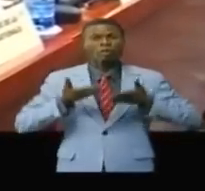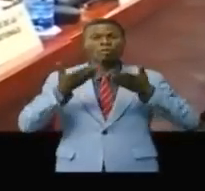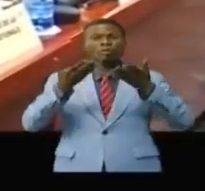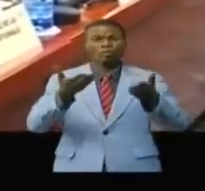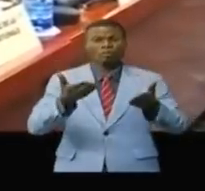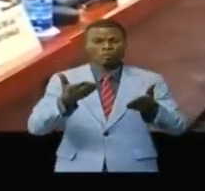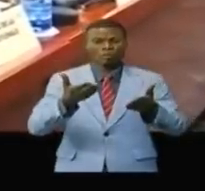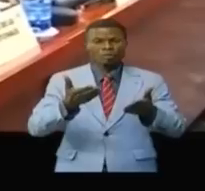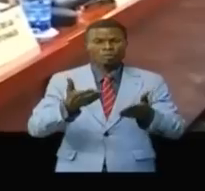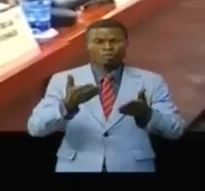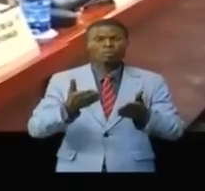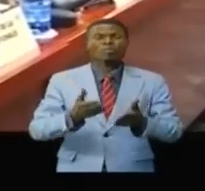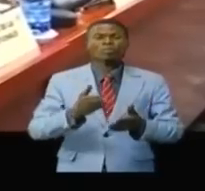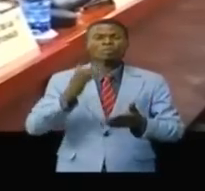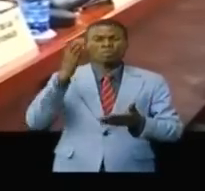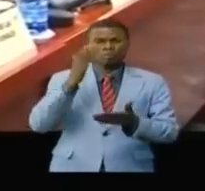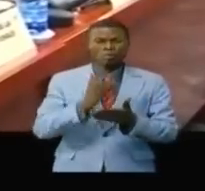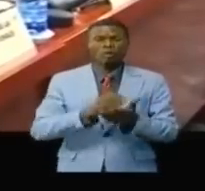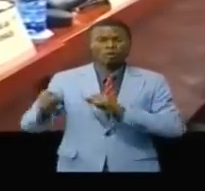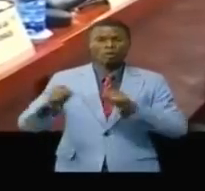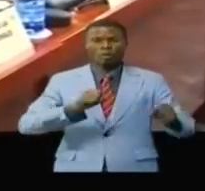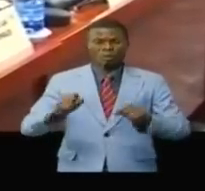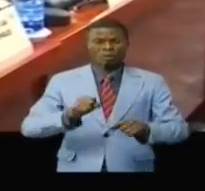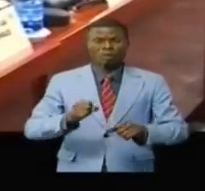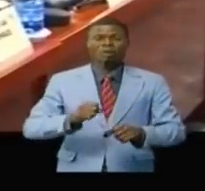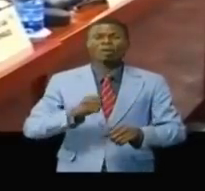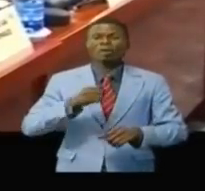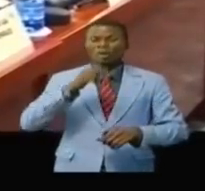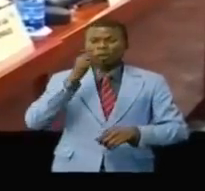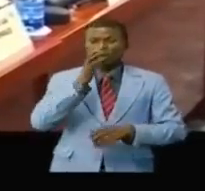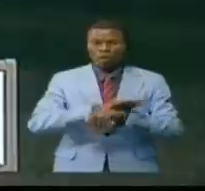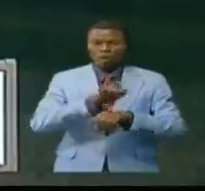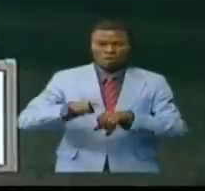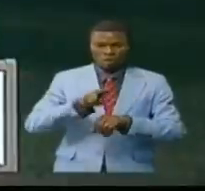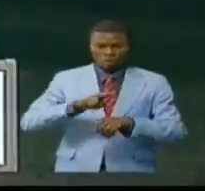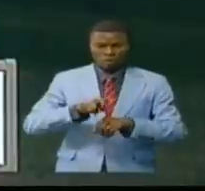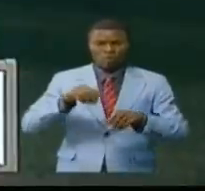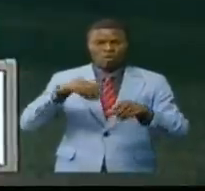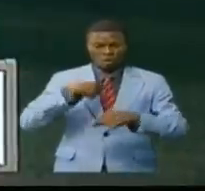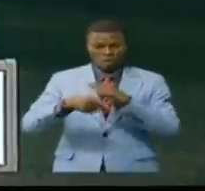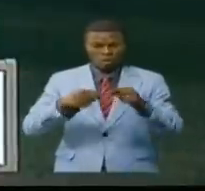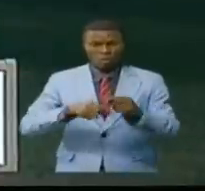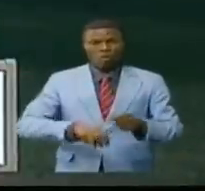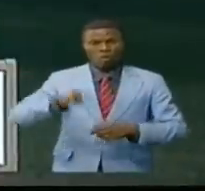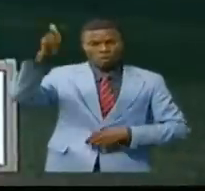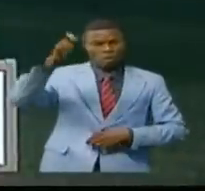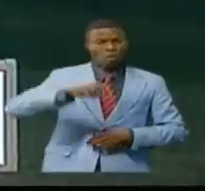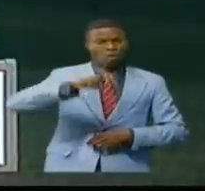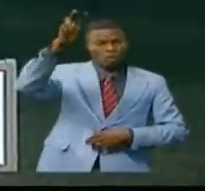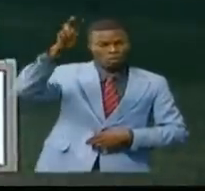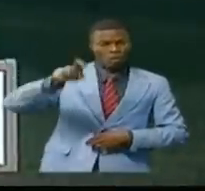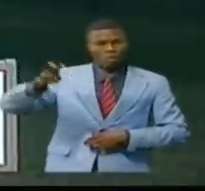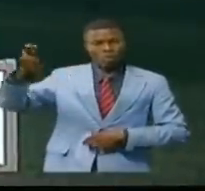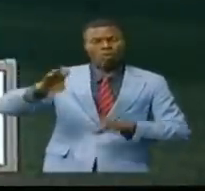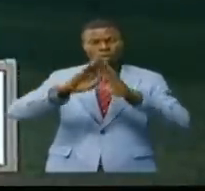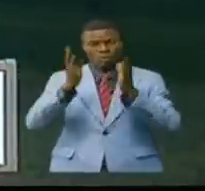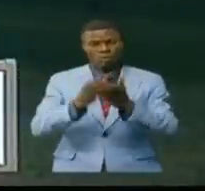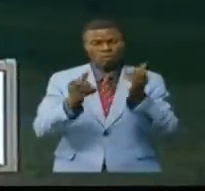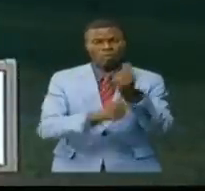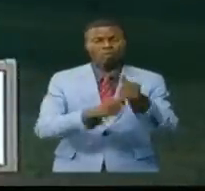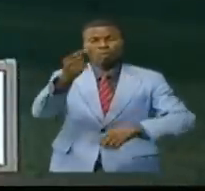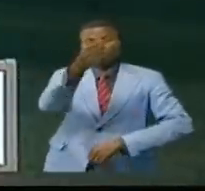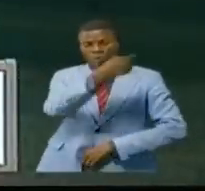la suppression des tests Covid au départ de la République démocratique du Congo pour l'étranger pour les personnes totalement